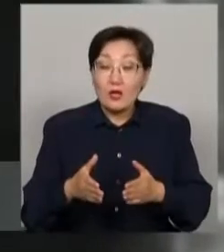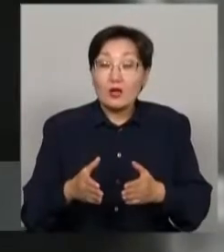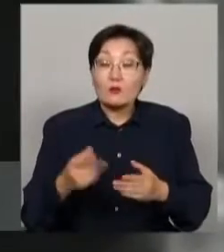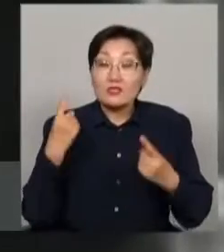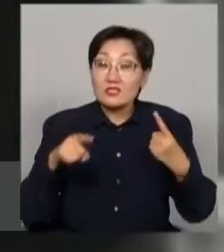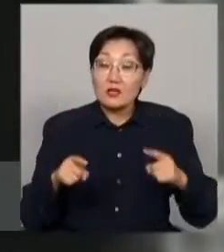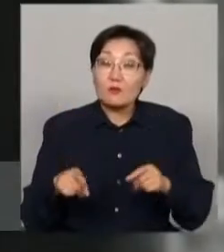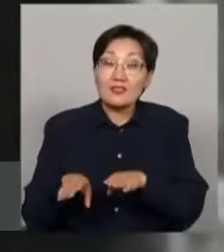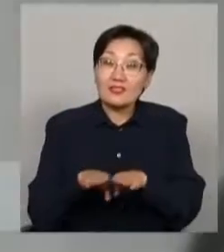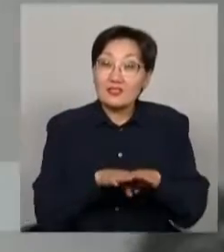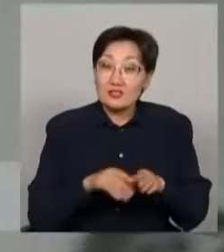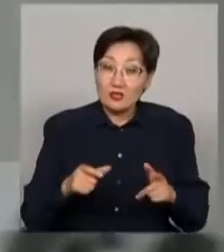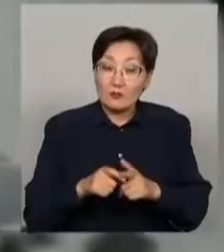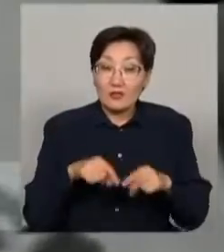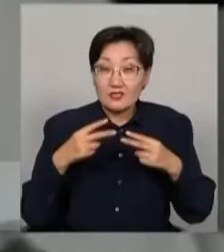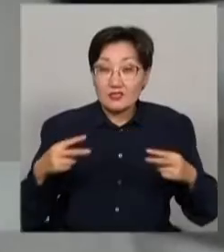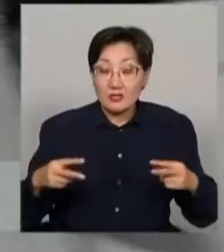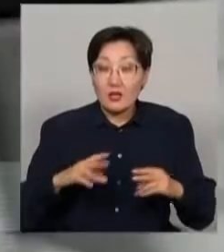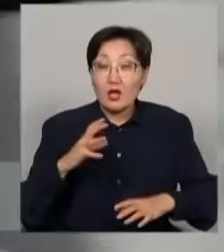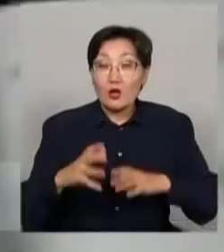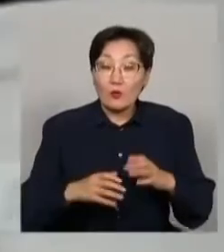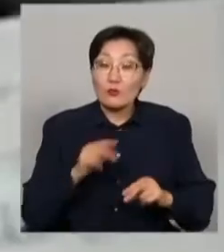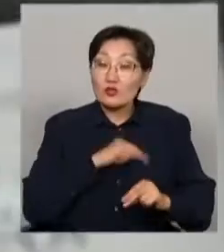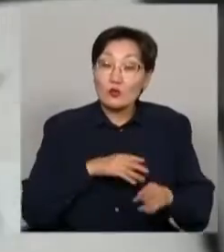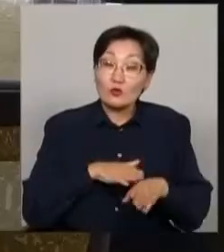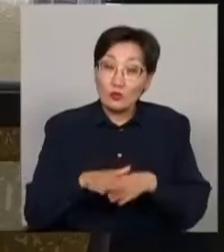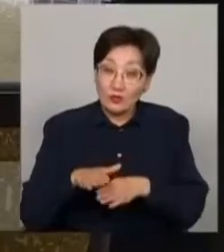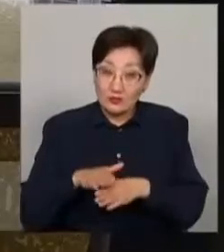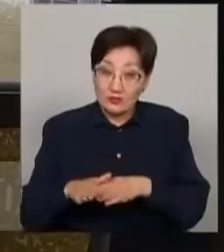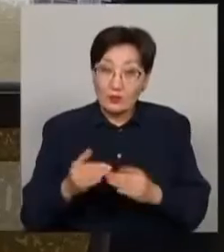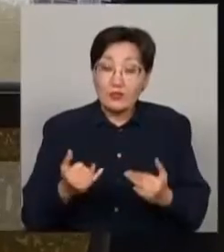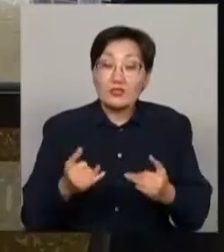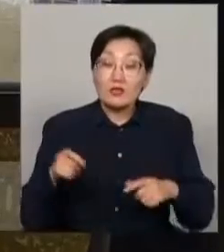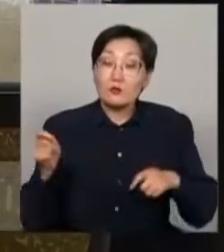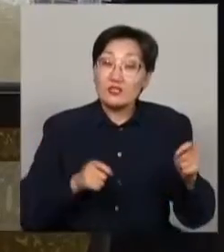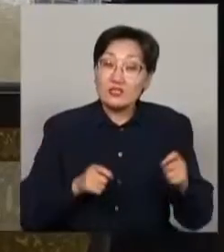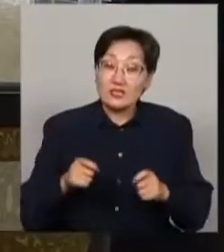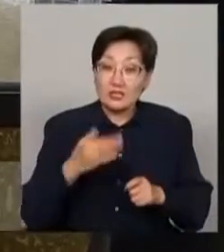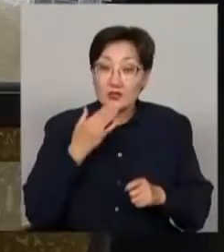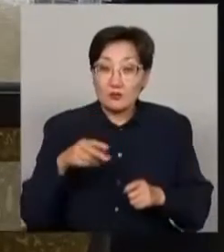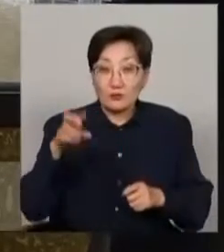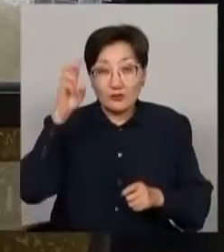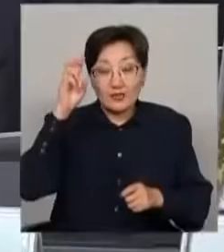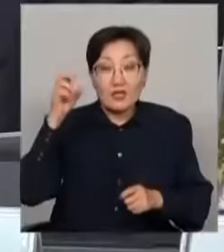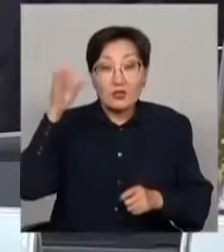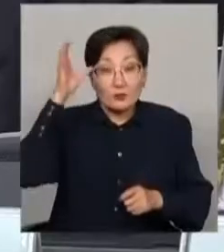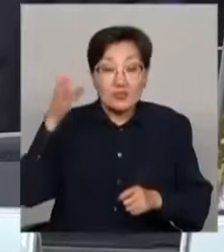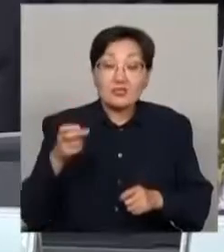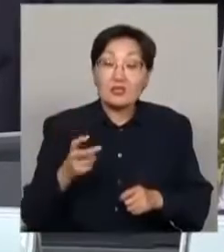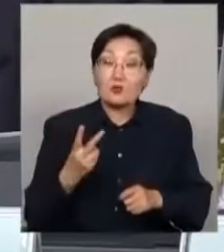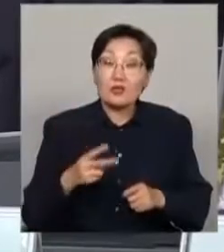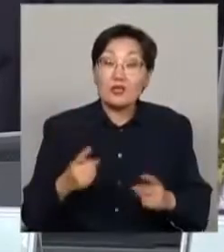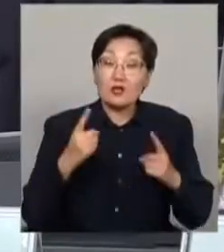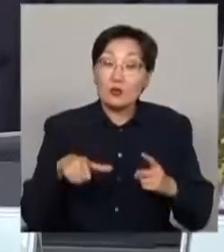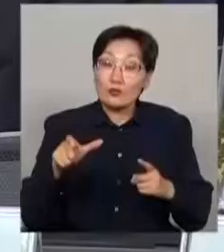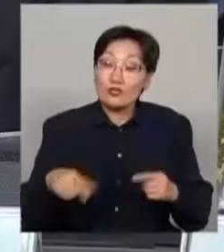шығармашылығы егіз ұғым. Олар әдебиет әлеміндегі миссиясын толық атқарып кетті. Бүгінгі конференцияға шеттен келген арнайы қонақтар екі алып